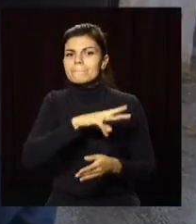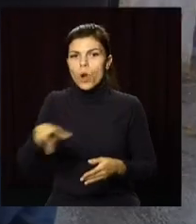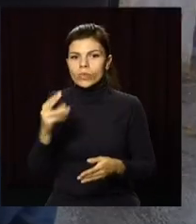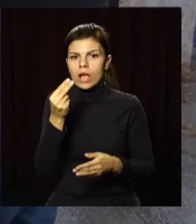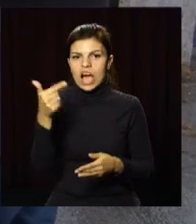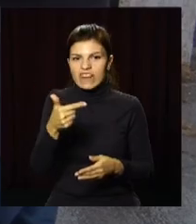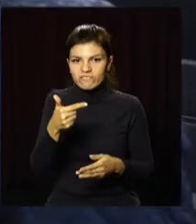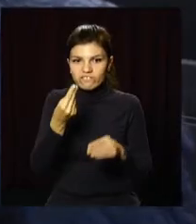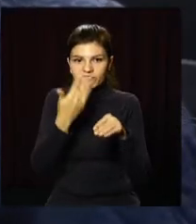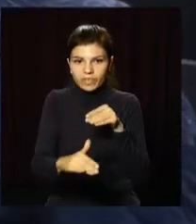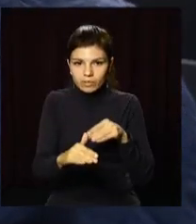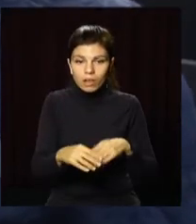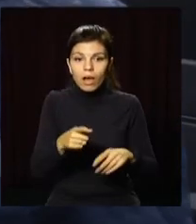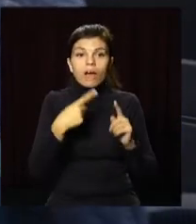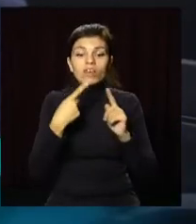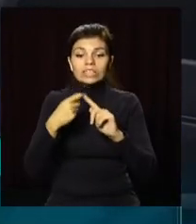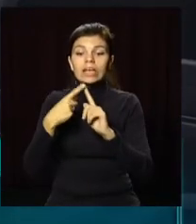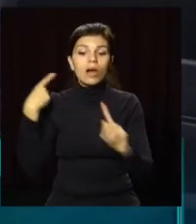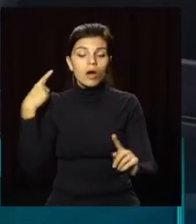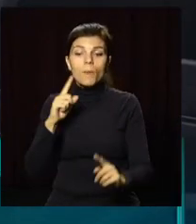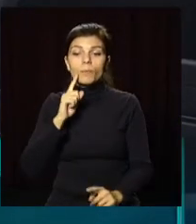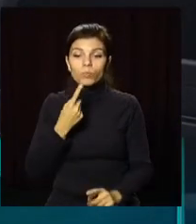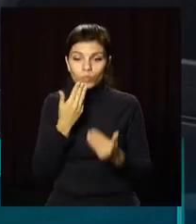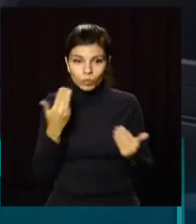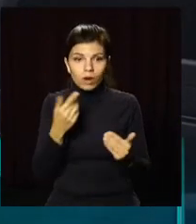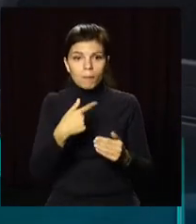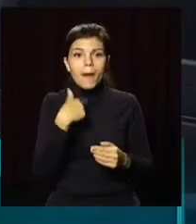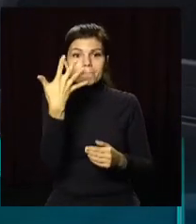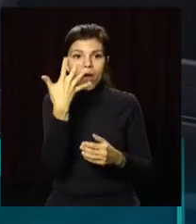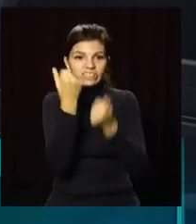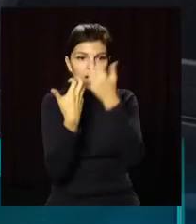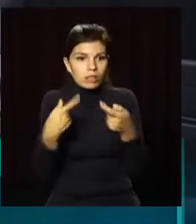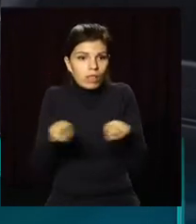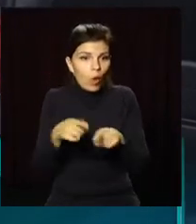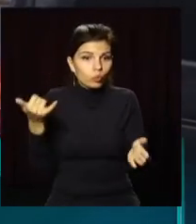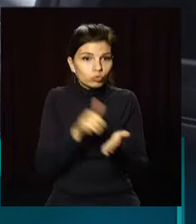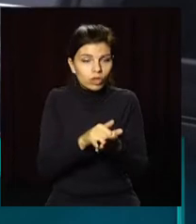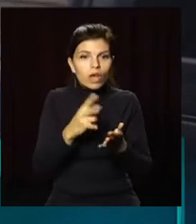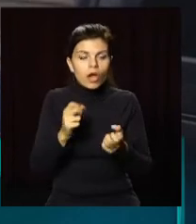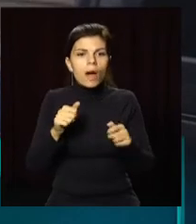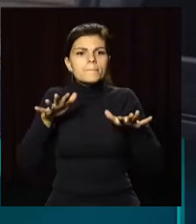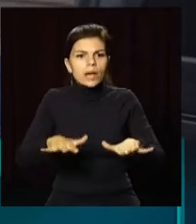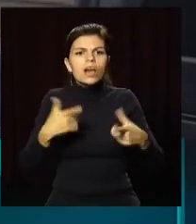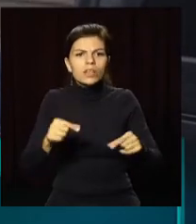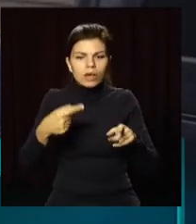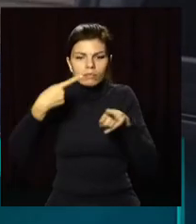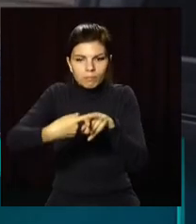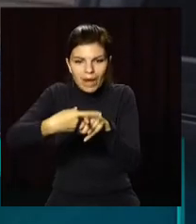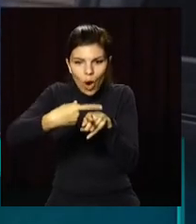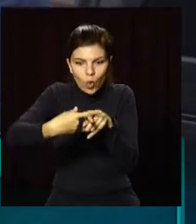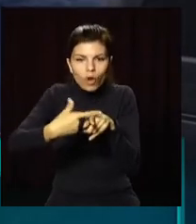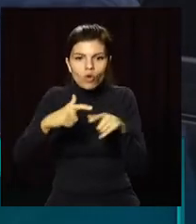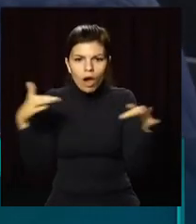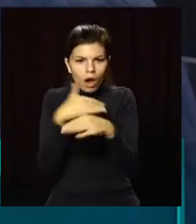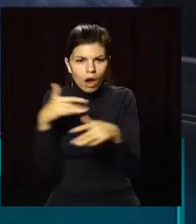мільйони гривень. Всего за последние годы мы установили 5 таких светофорных объектов на самых оживленных перекрестках нашего